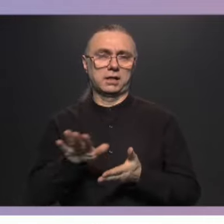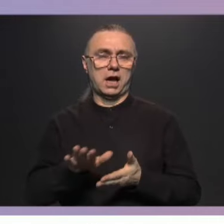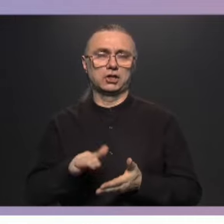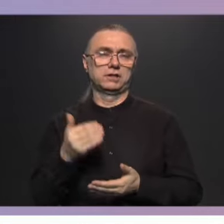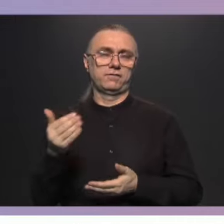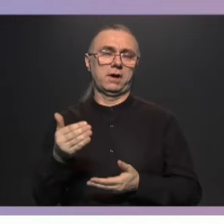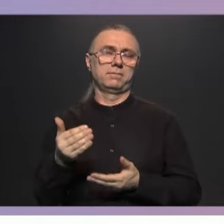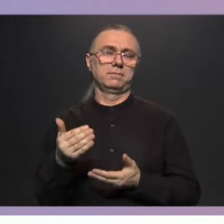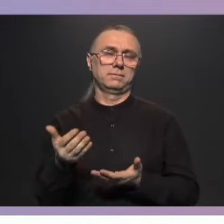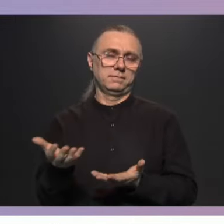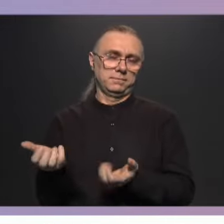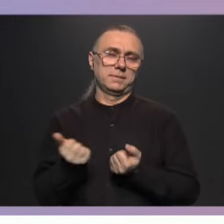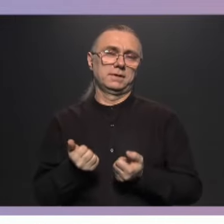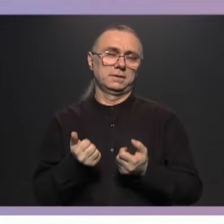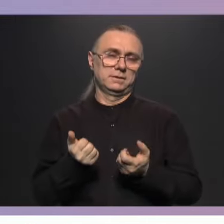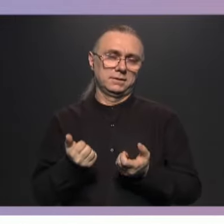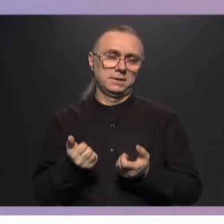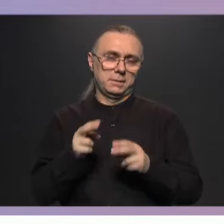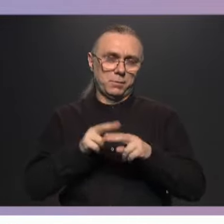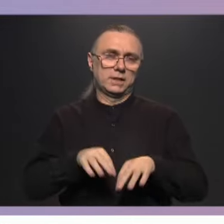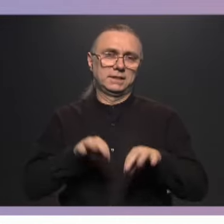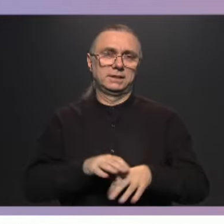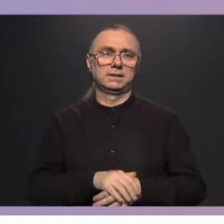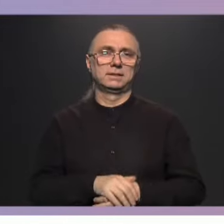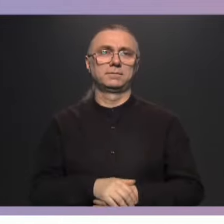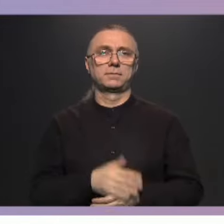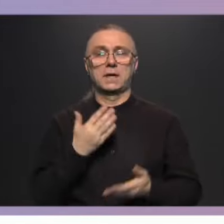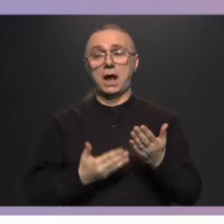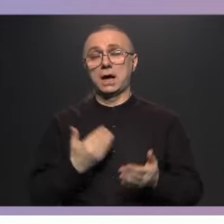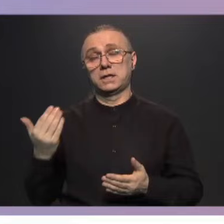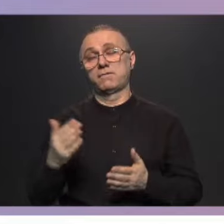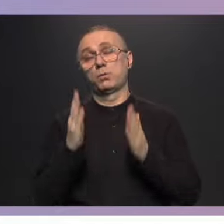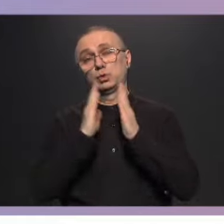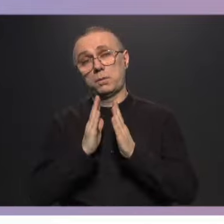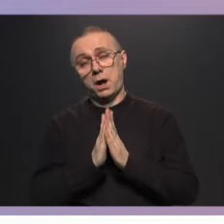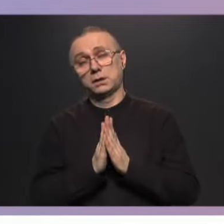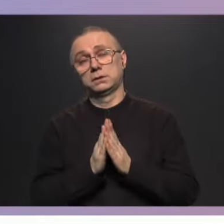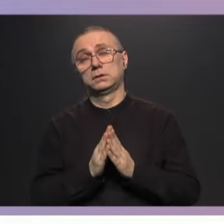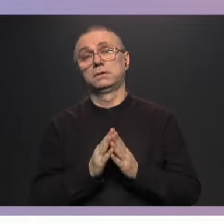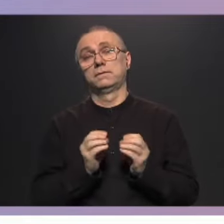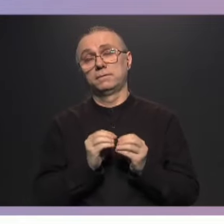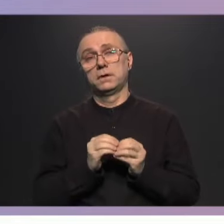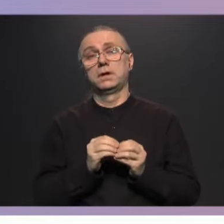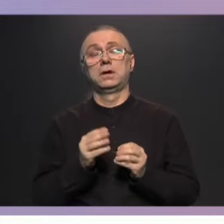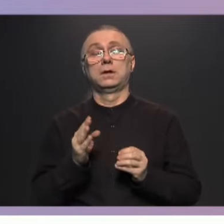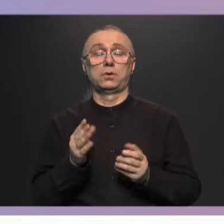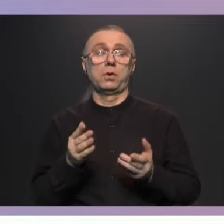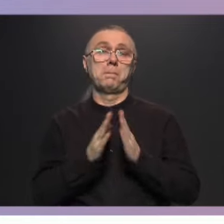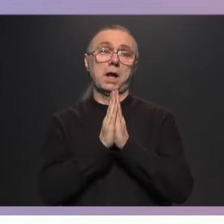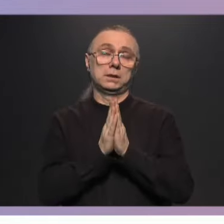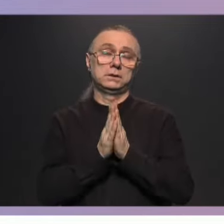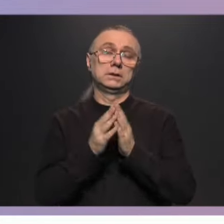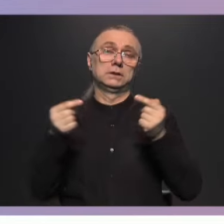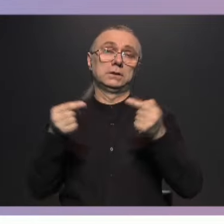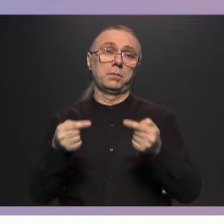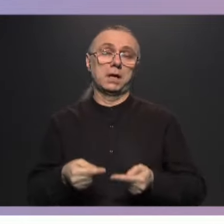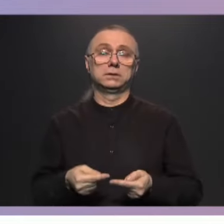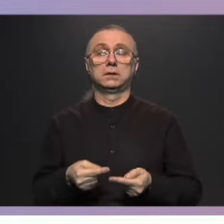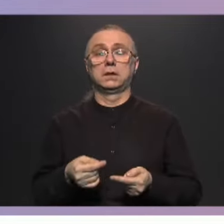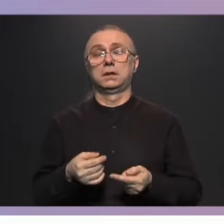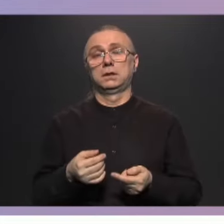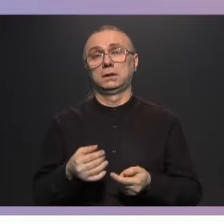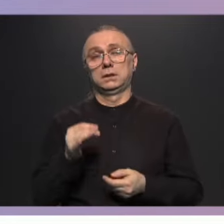Если же вы остаетесь мусульманином, вот, то молитесь согласно и сообразно традиции и ислама. Главное, чтобы